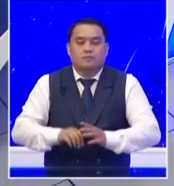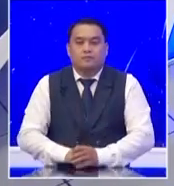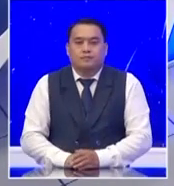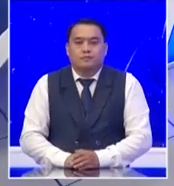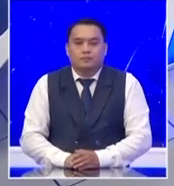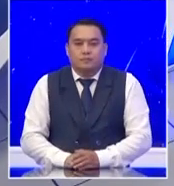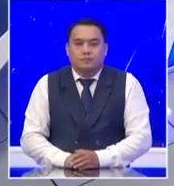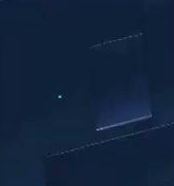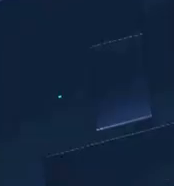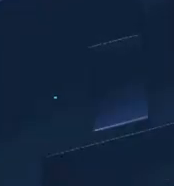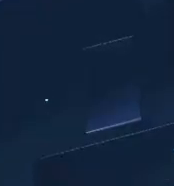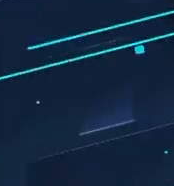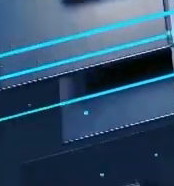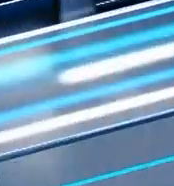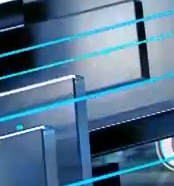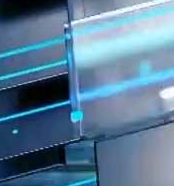важном.